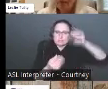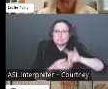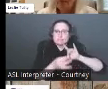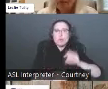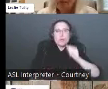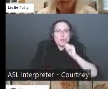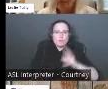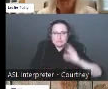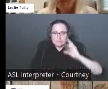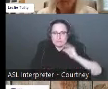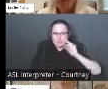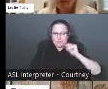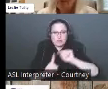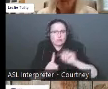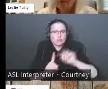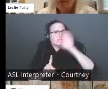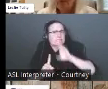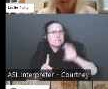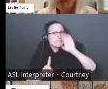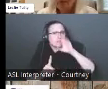le besoin.